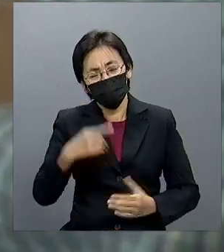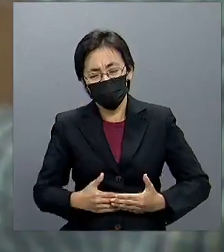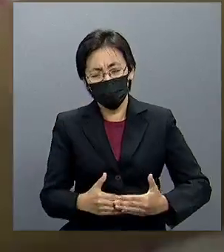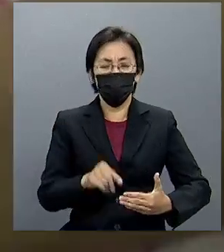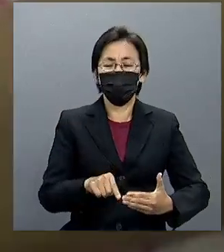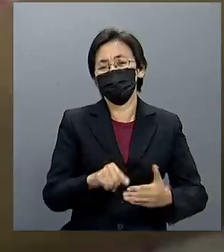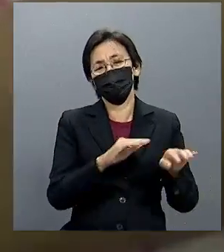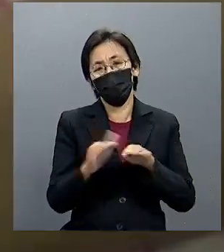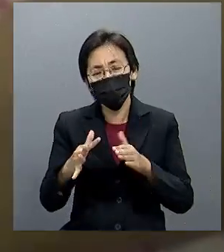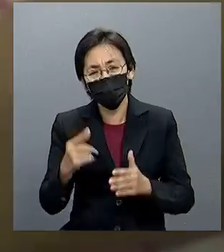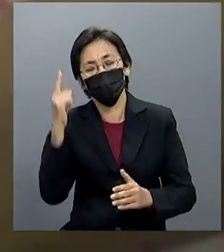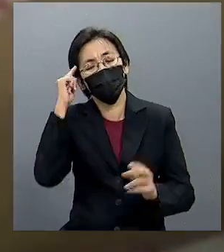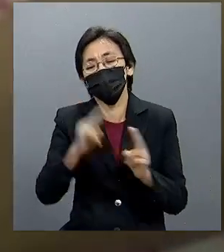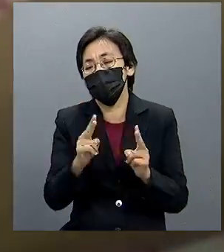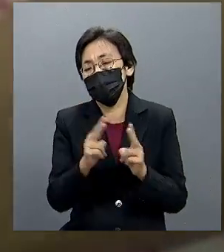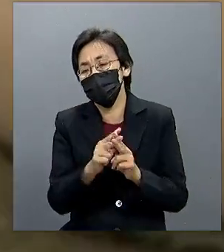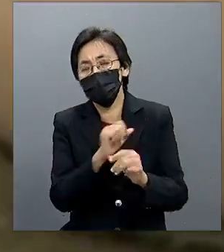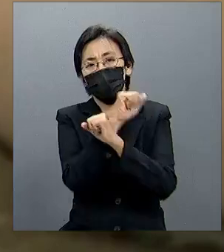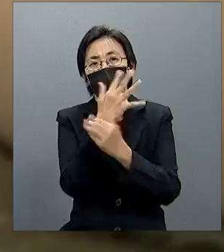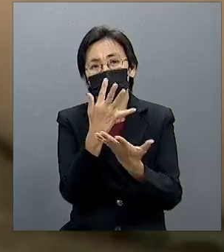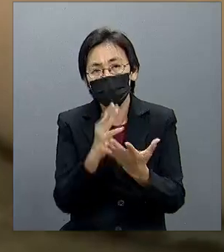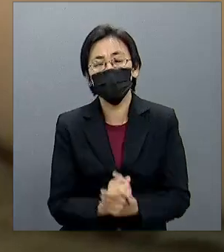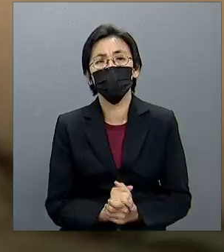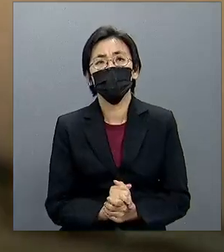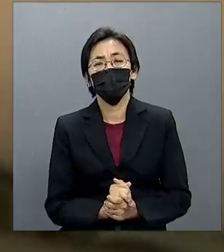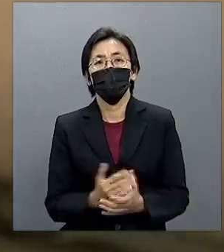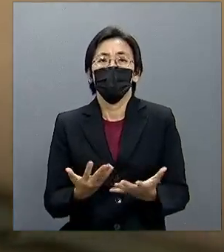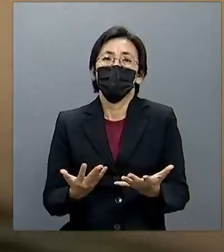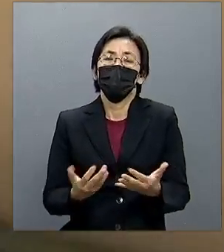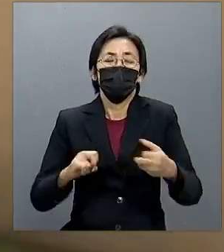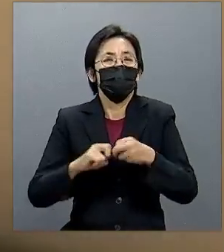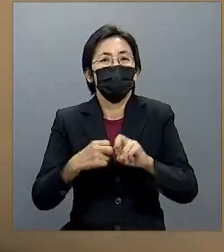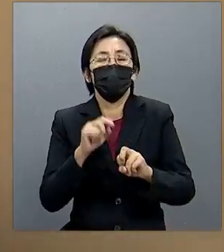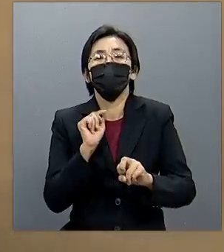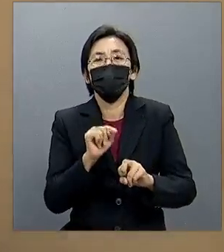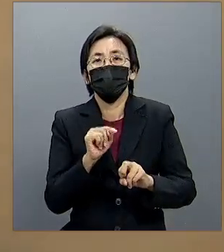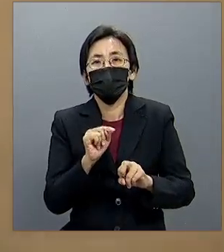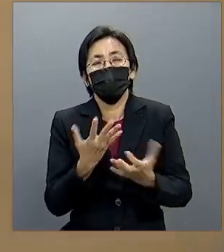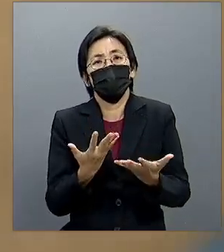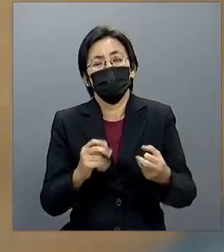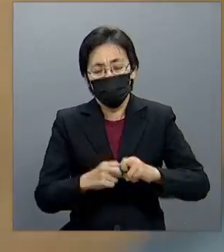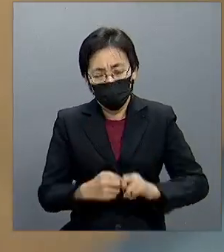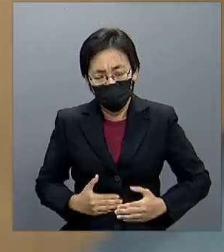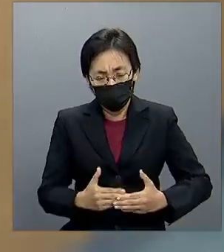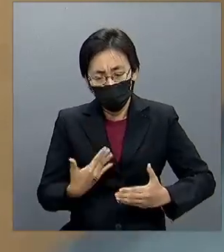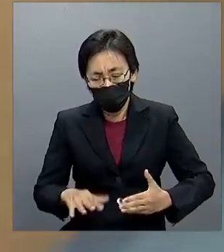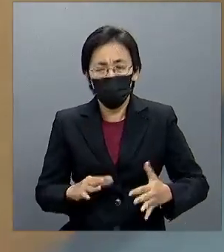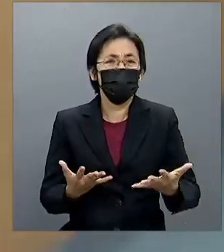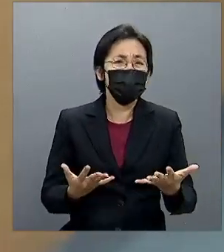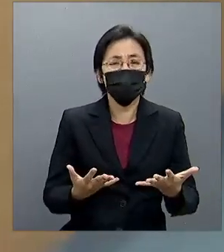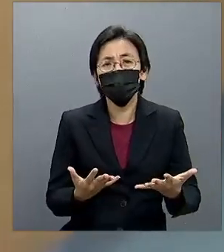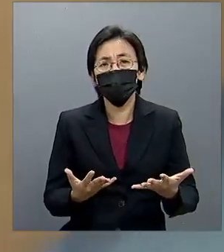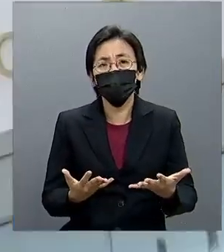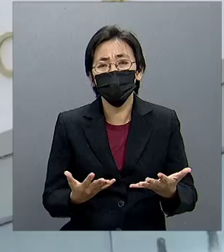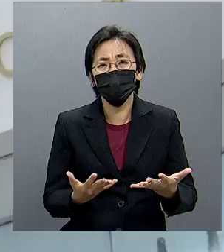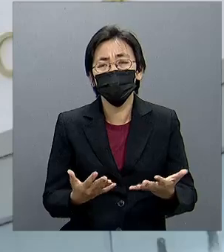หรือจากเกิดจากการค่านิยมที่ทำให้เกิดปัญหานี้ขึ้นมาแต่ไหนๆมันเกิดขึ้นแล้วเป็นวิกฤตแล้วเนี่ยทั้งวิกฤตของตัวผู้ประสบเองนะฮะแล้วก็